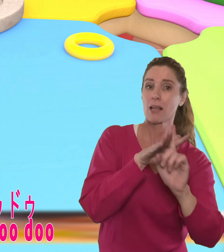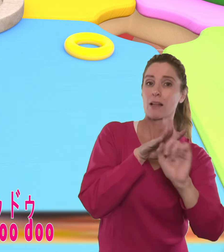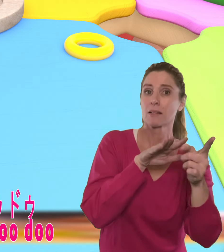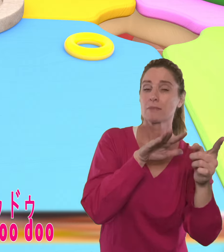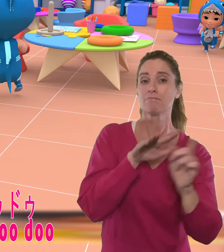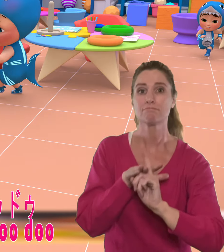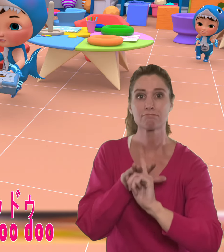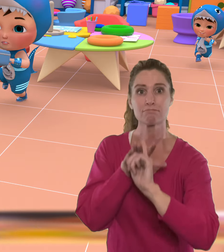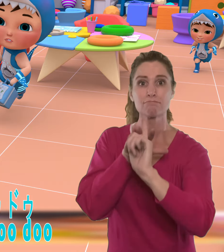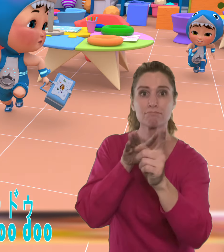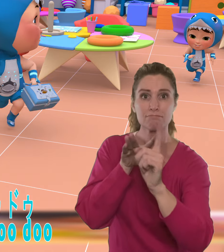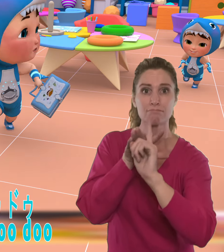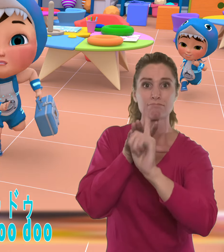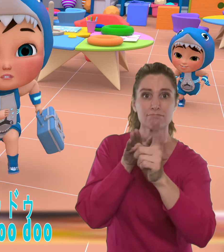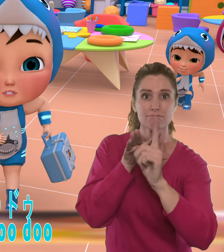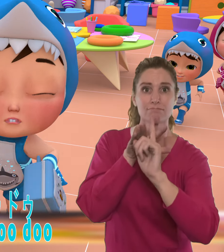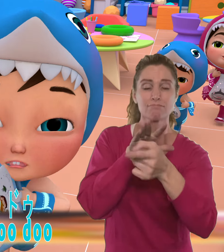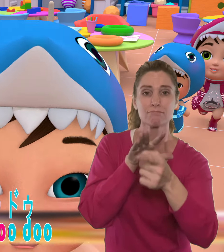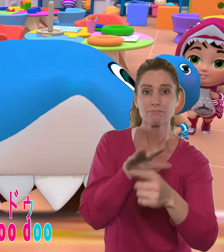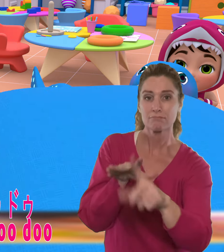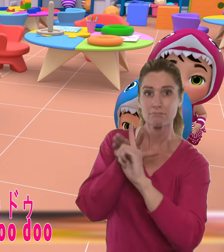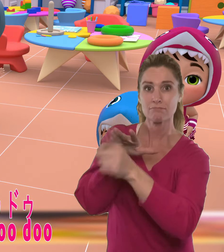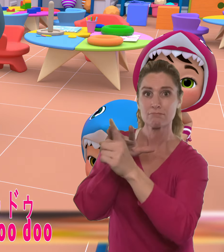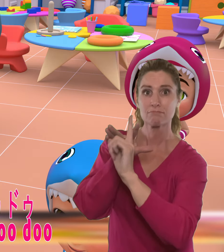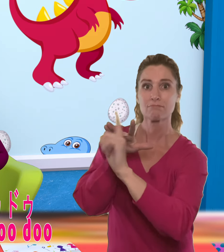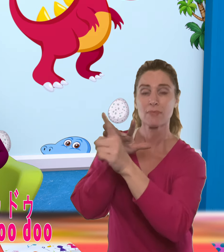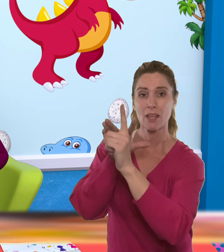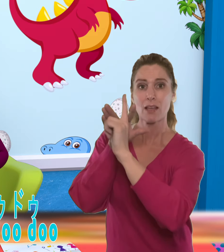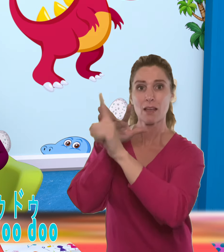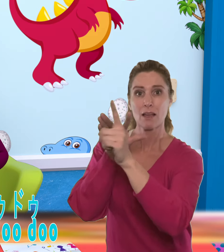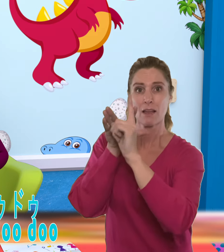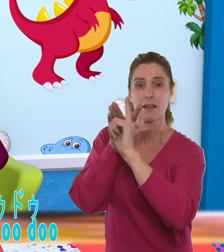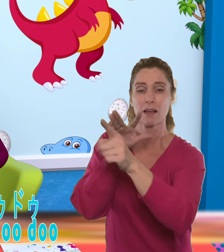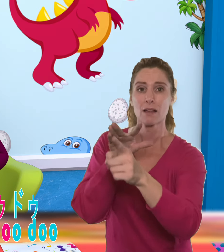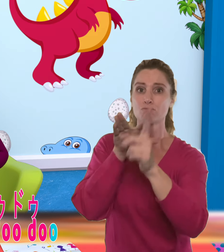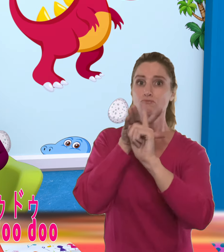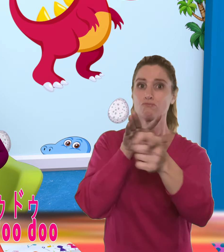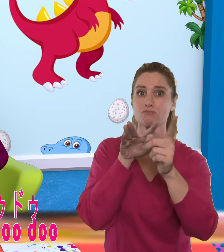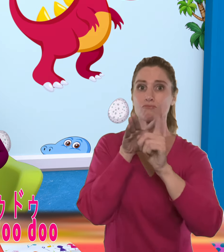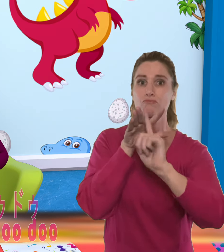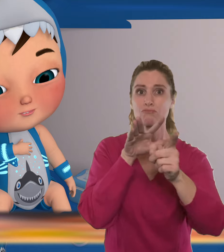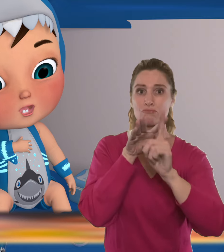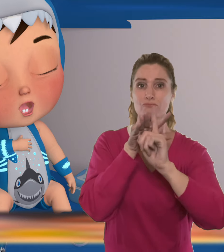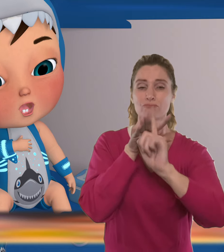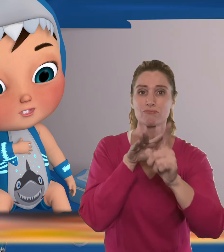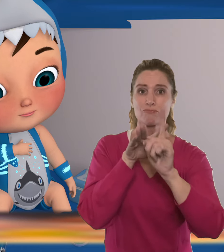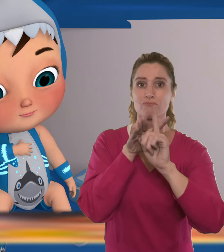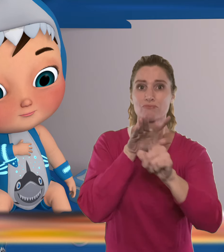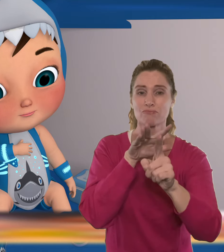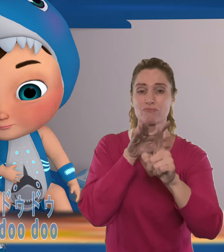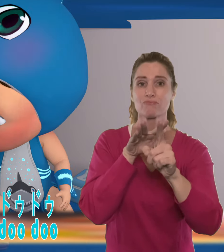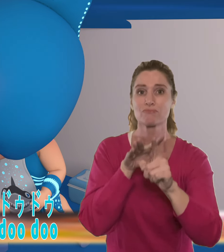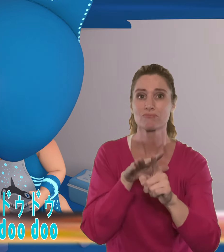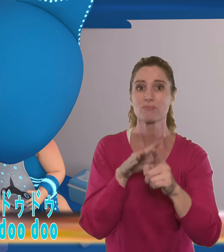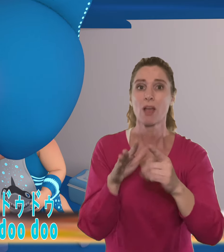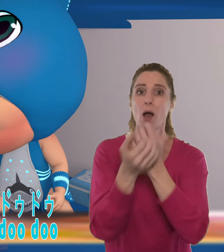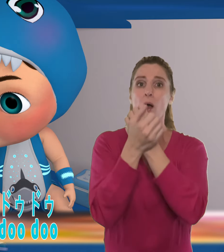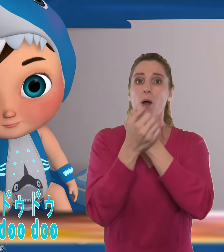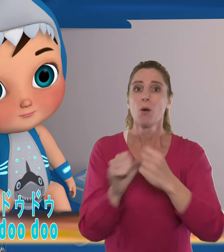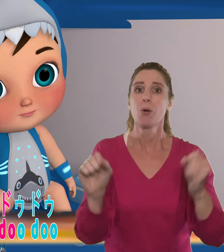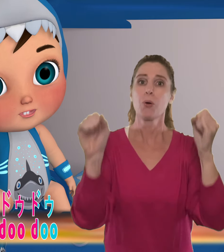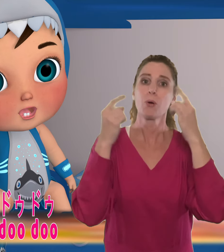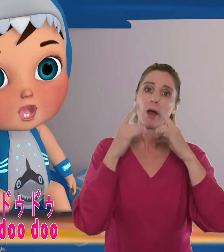逃げろ逃げろ逃げろ逃げろもう